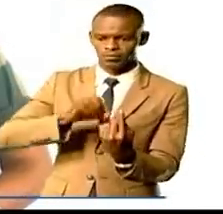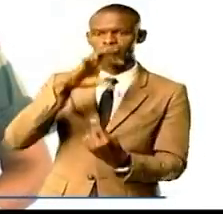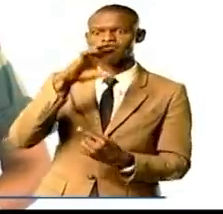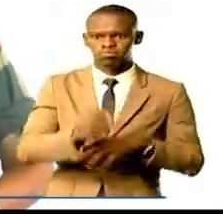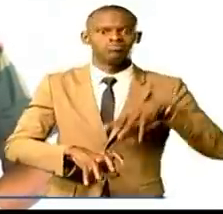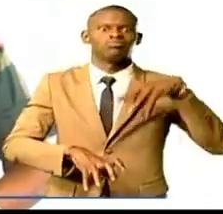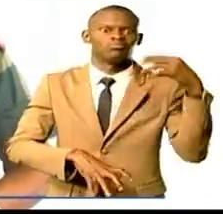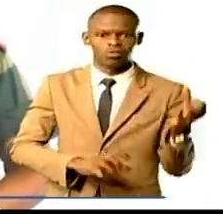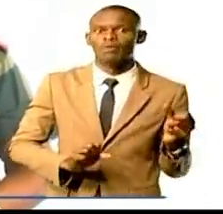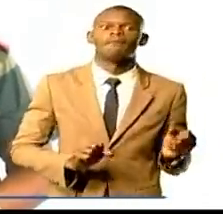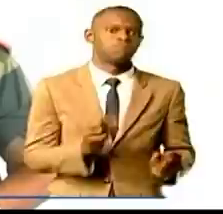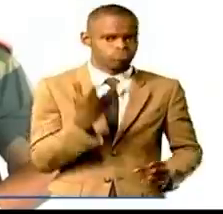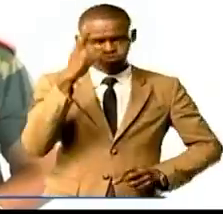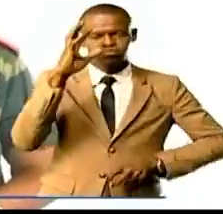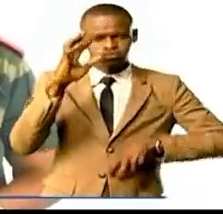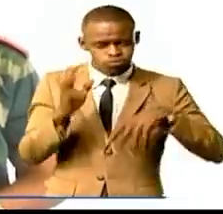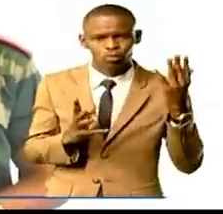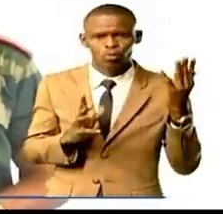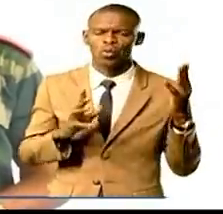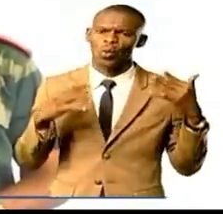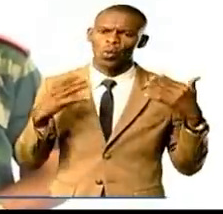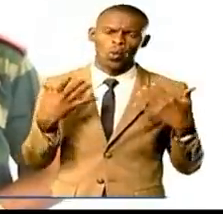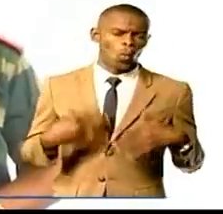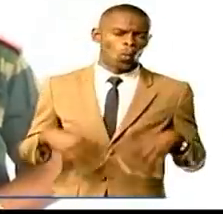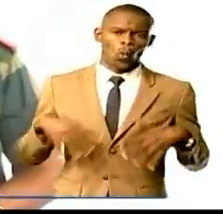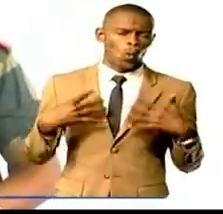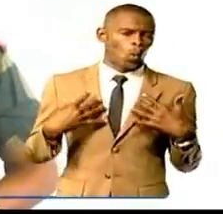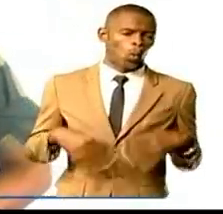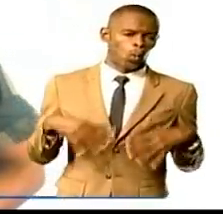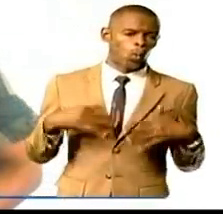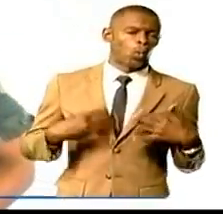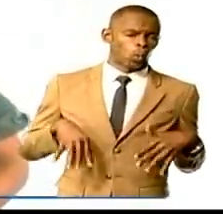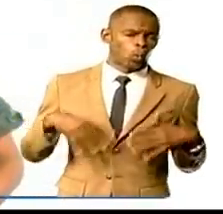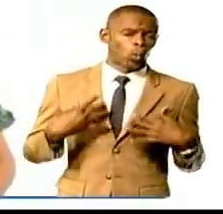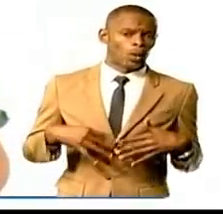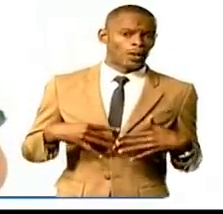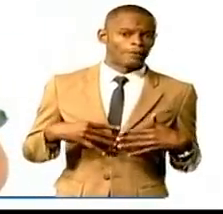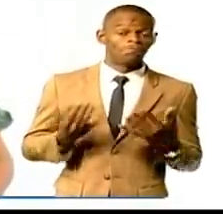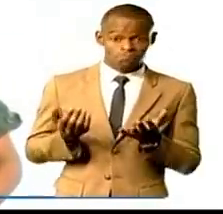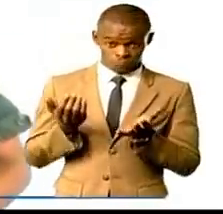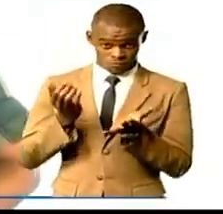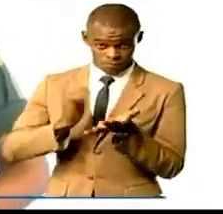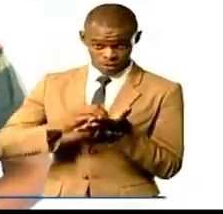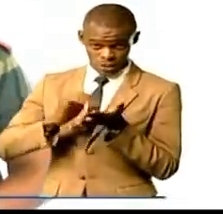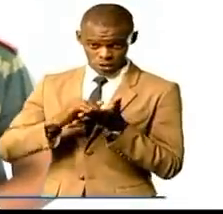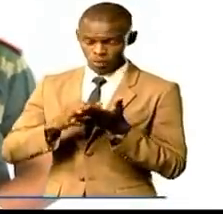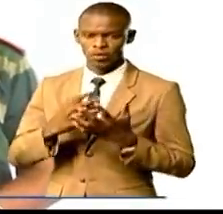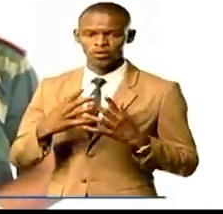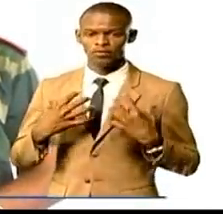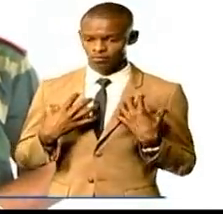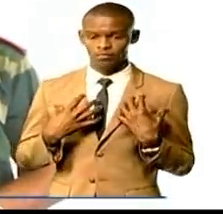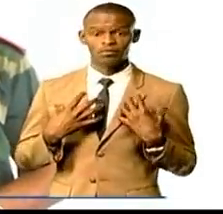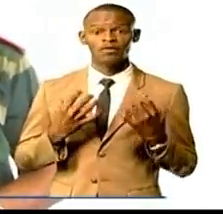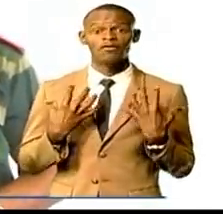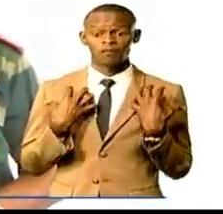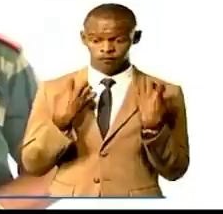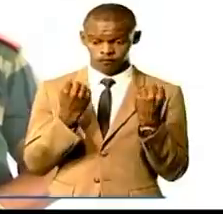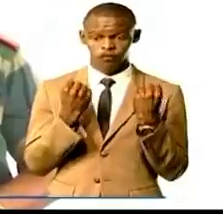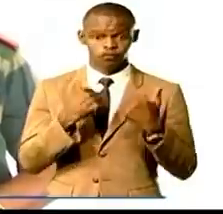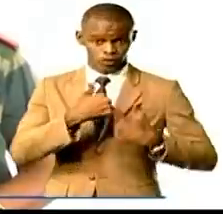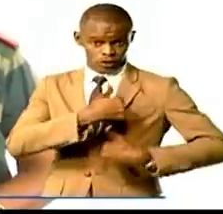Comme si cela ne suffisait pas, la position des forces armées de la République démocratique du Congo des